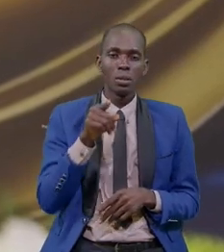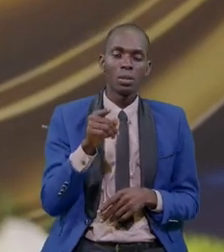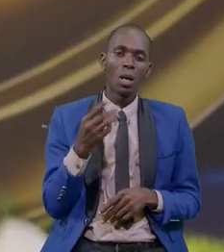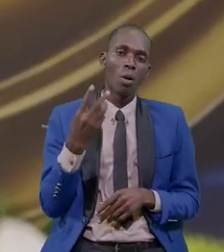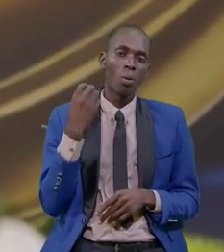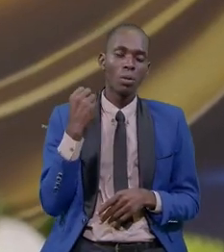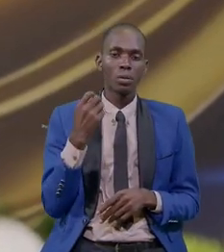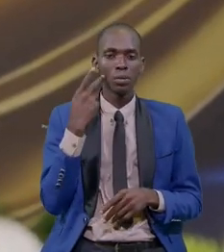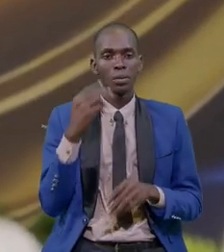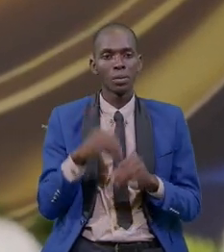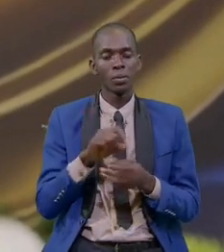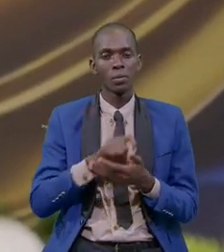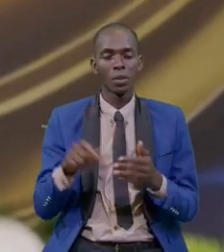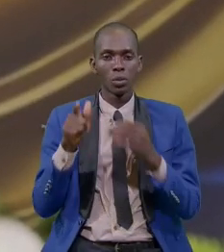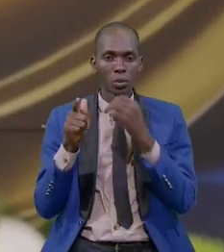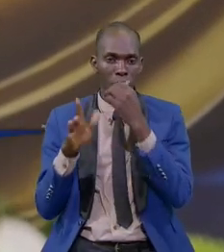était.